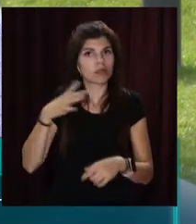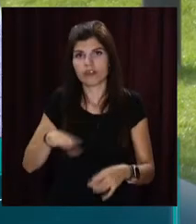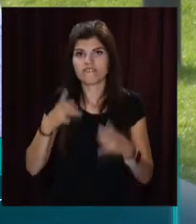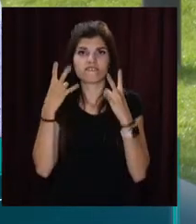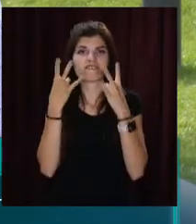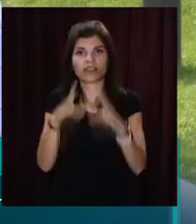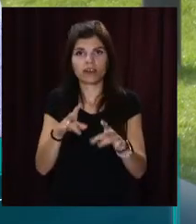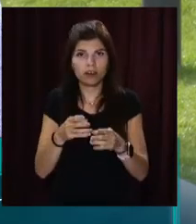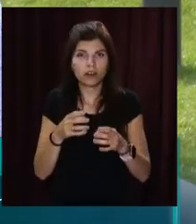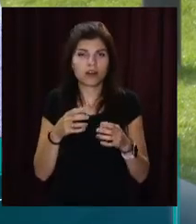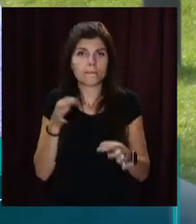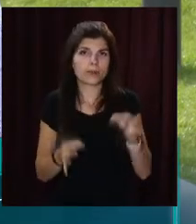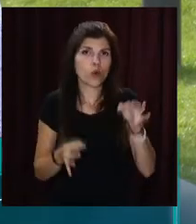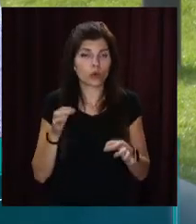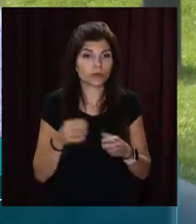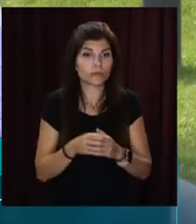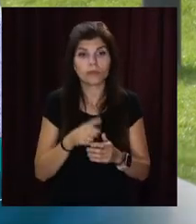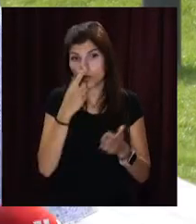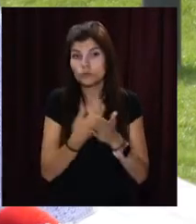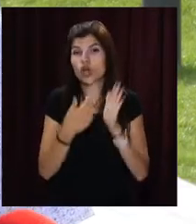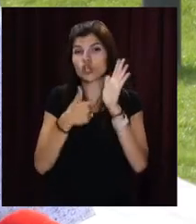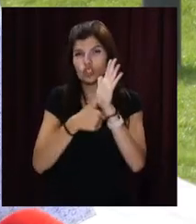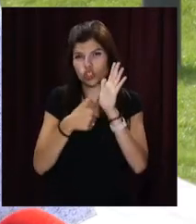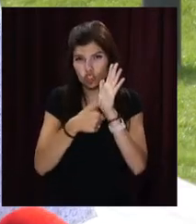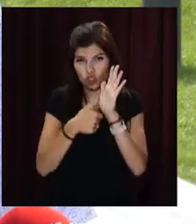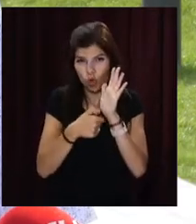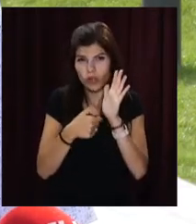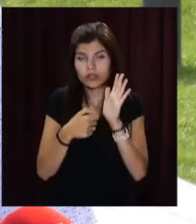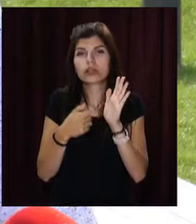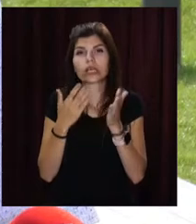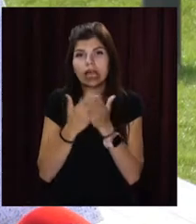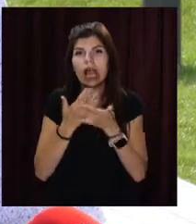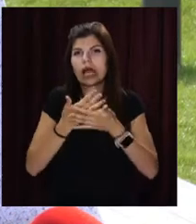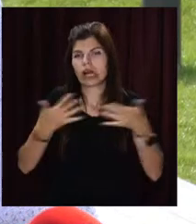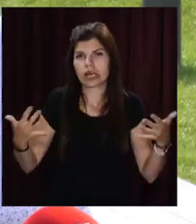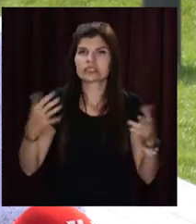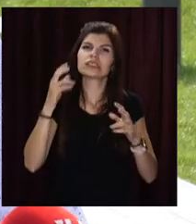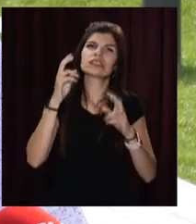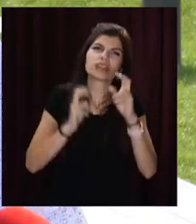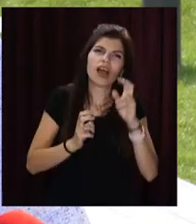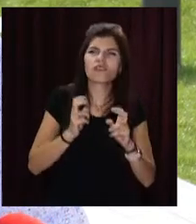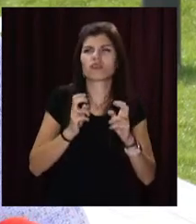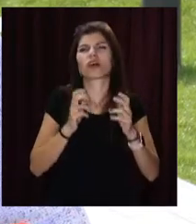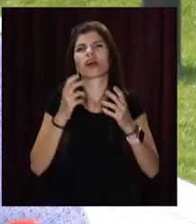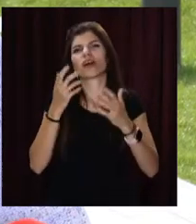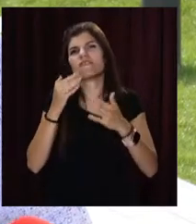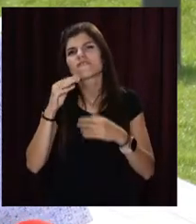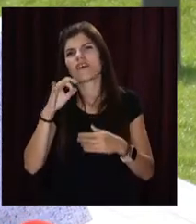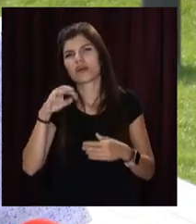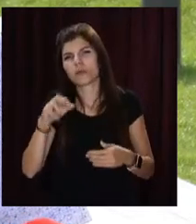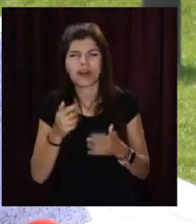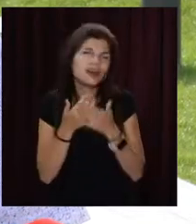близько 600 суб'єктів господарської діяльності, які в тій чи іншій мірі забруднюють річку Дніпро,